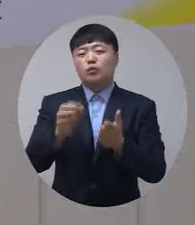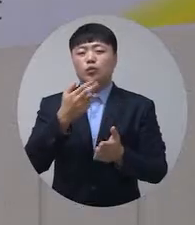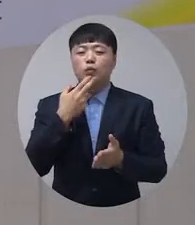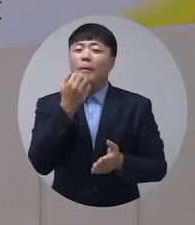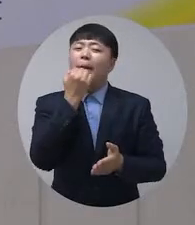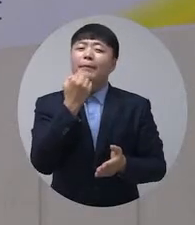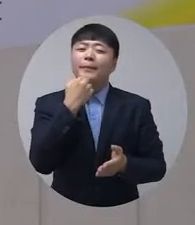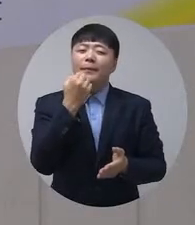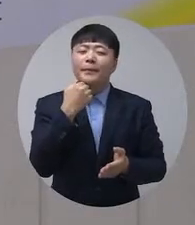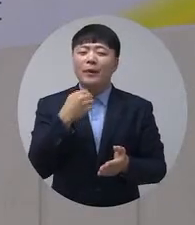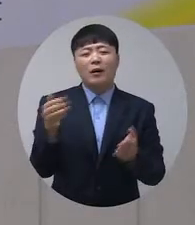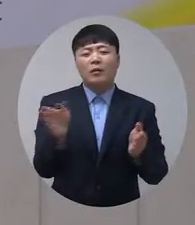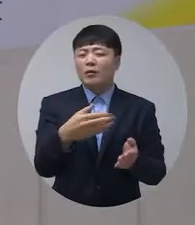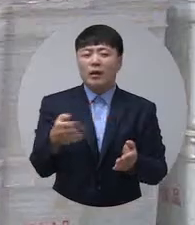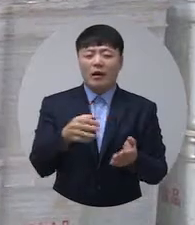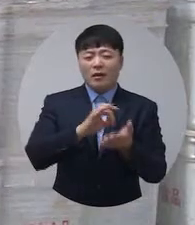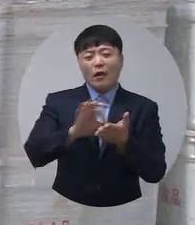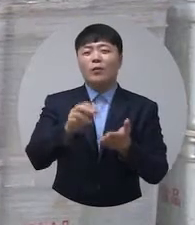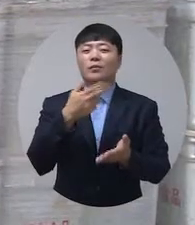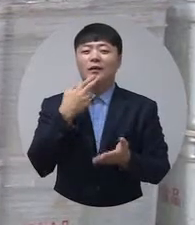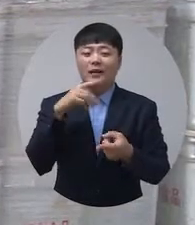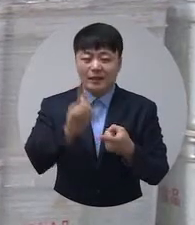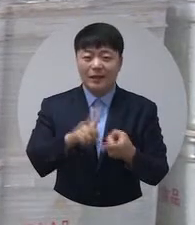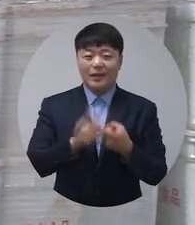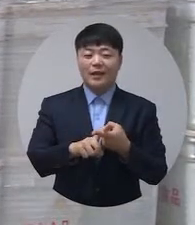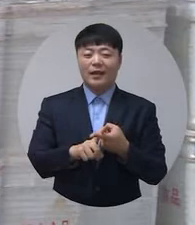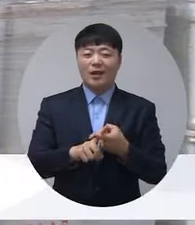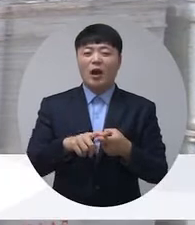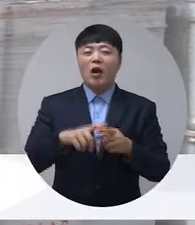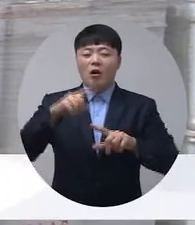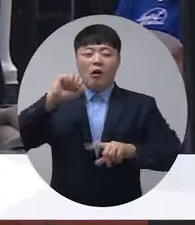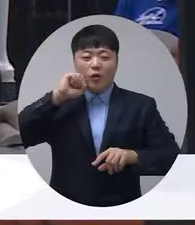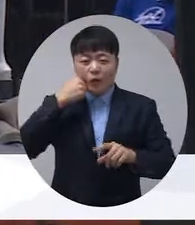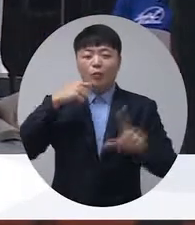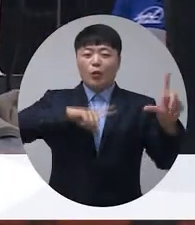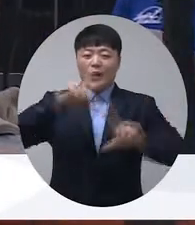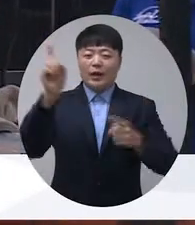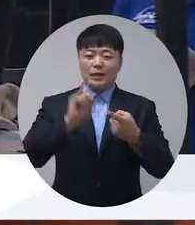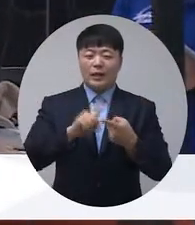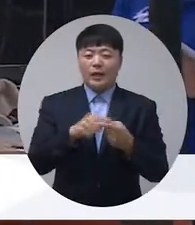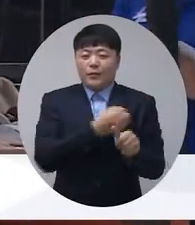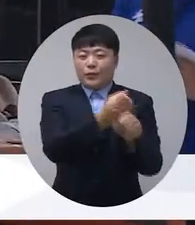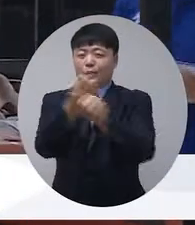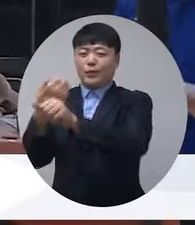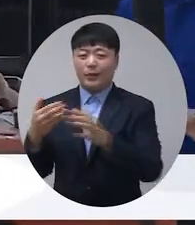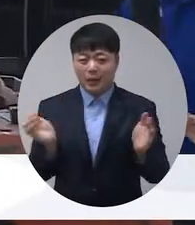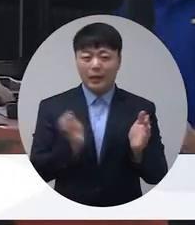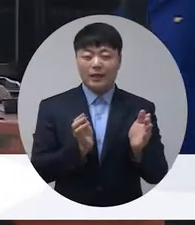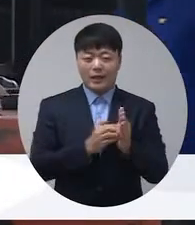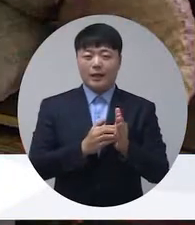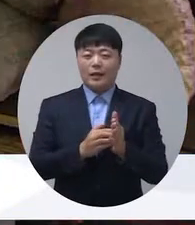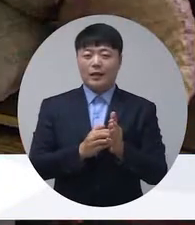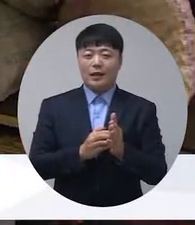반 가격 하락 등으로 국내 소비가 어려웠던 상황 속에서도 지속적인 수출을 통해 합 청담 소비촉진 의